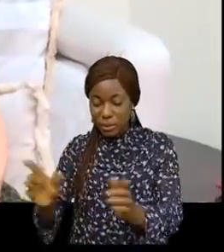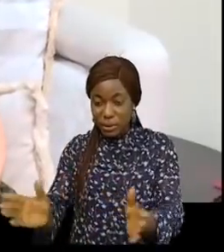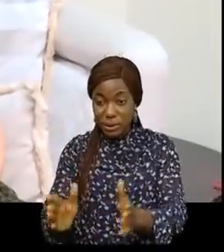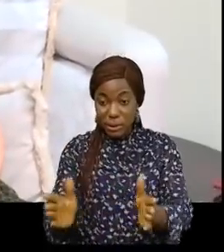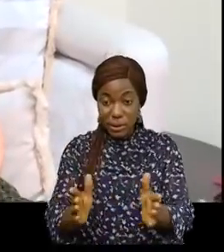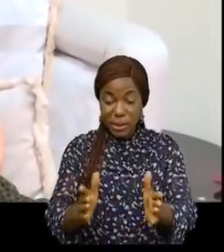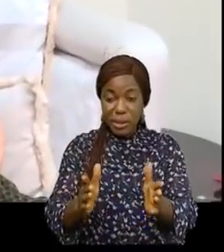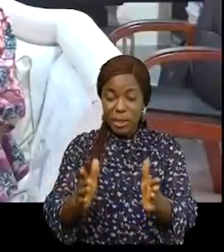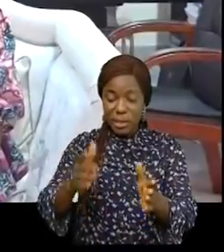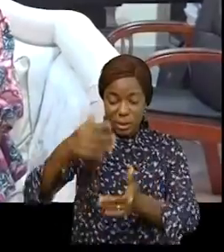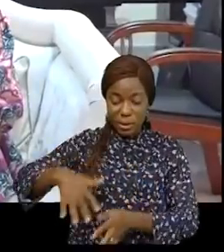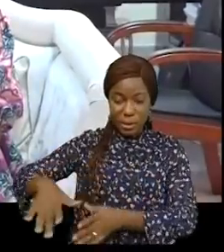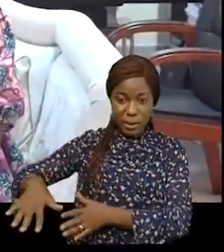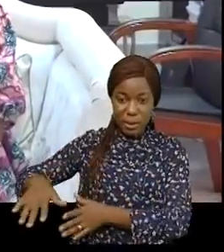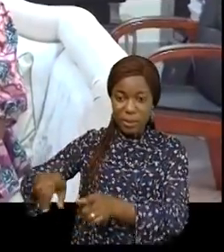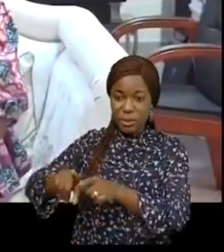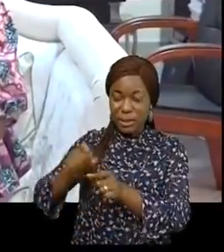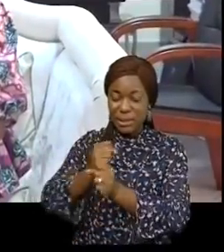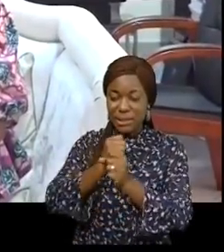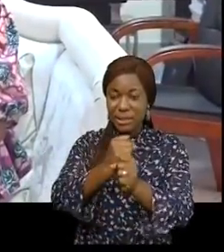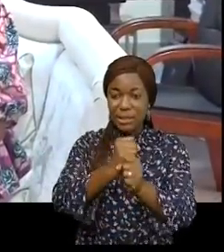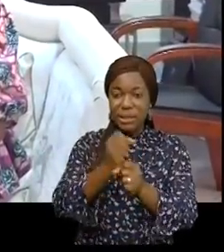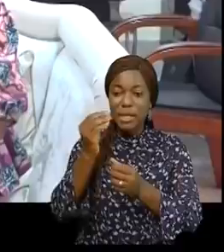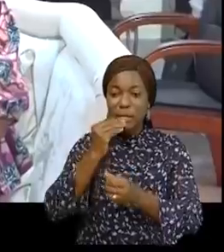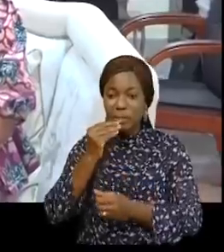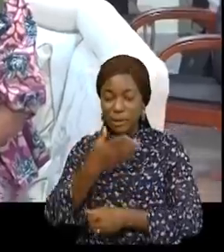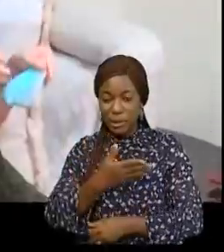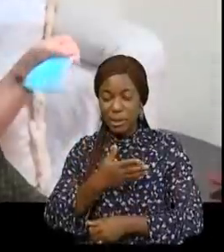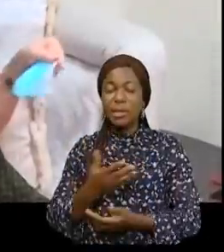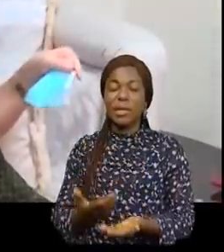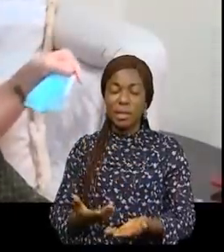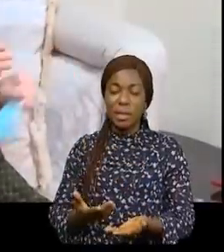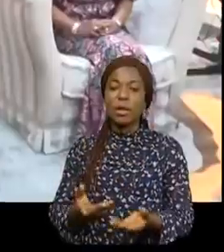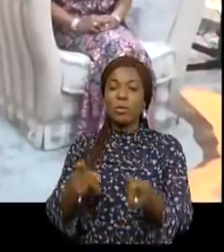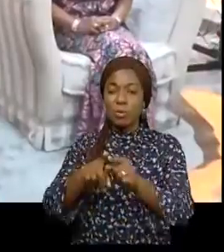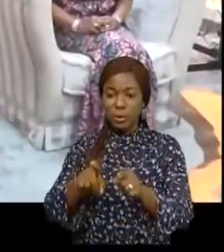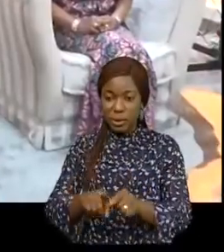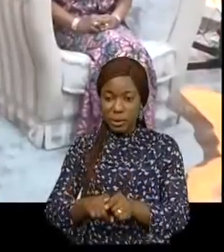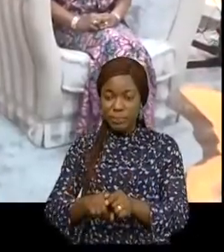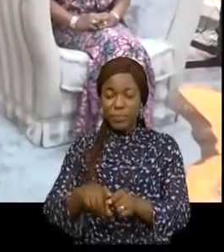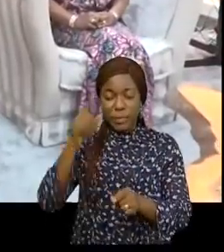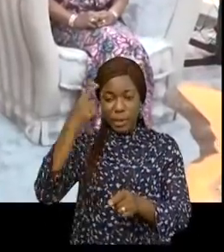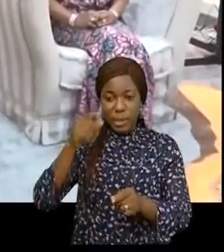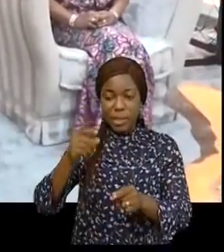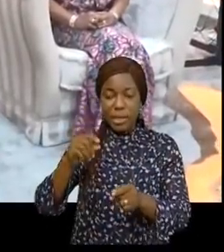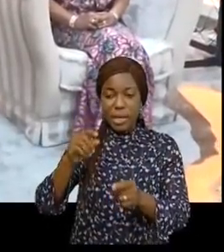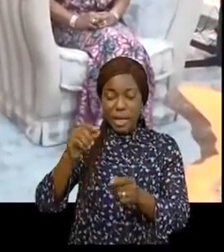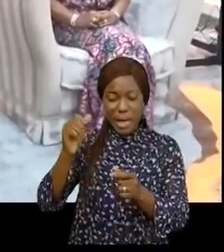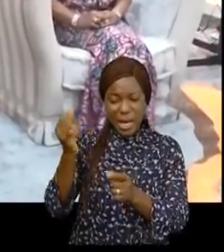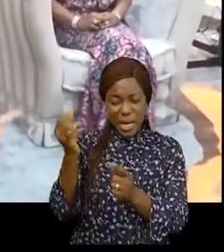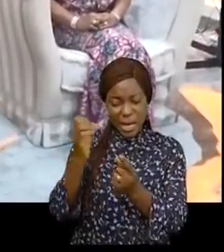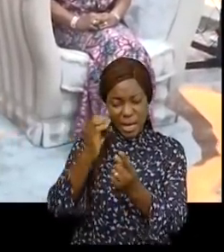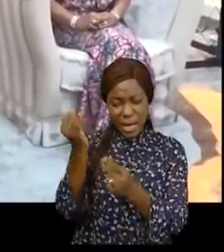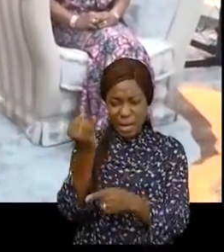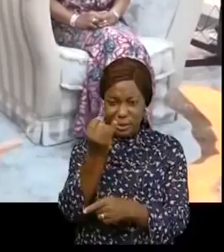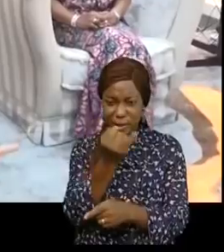alimentaire, la chaîne des valeurs. La culture au centre, oui. L'artisanat occupe également une place importante, a-t-il résumé,